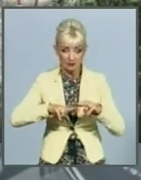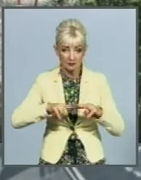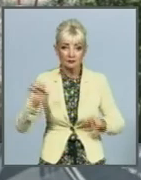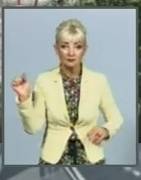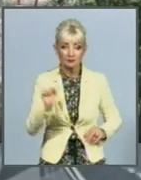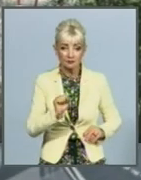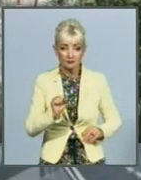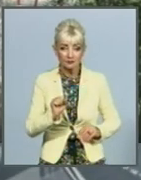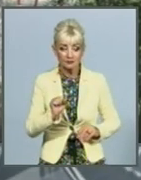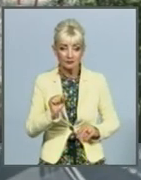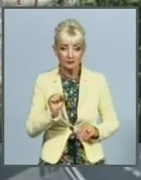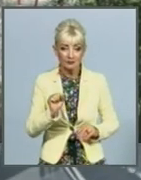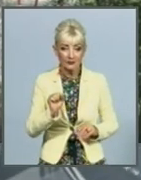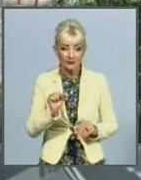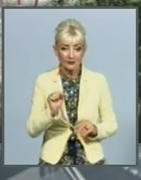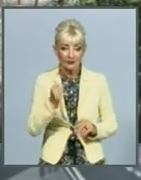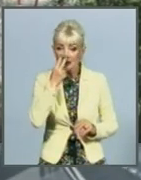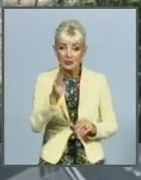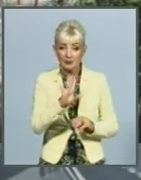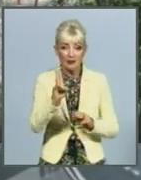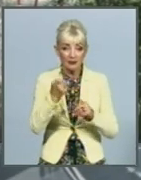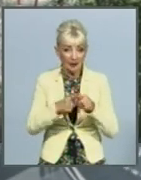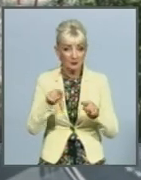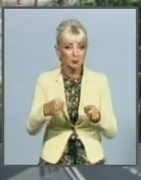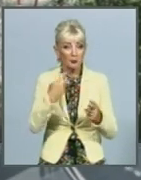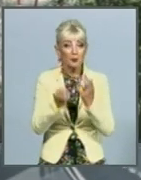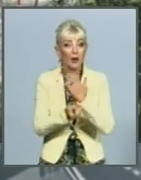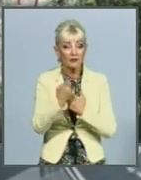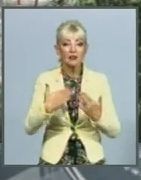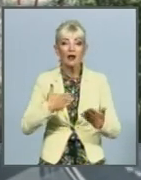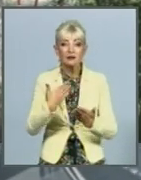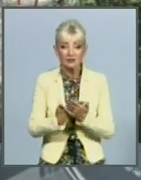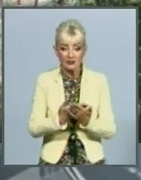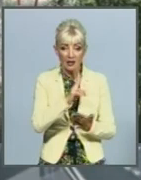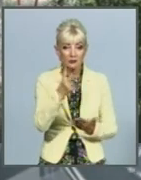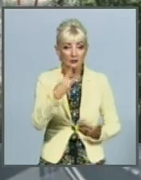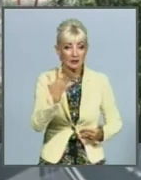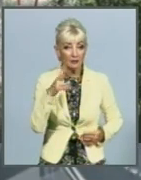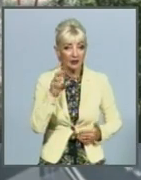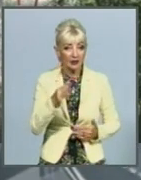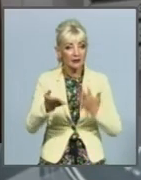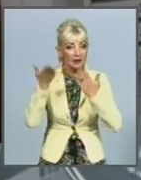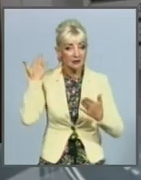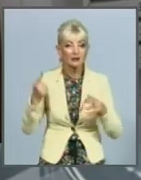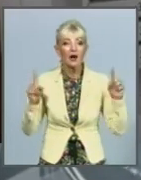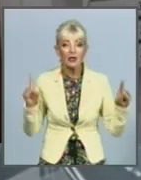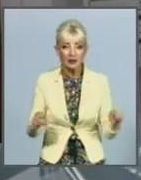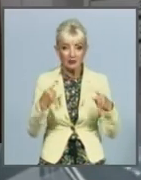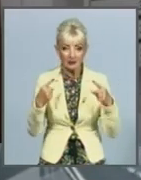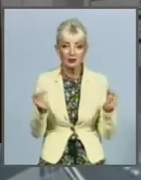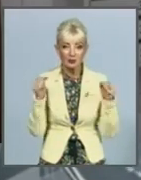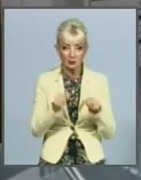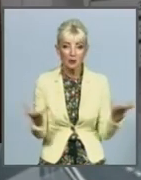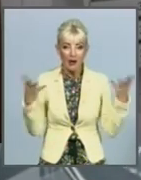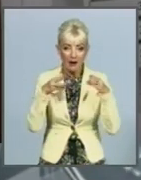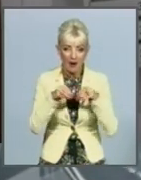но тем не менее здесь появились активисты, которые 25 лет назад организовали здесь